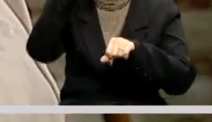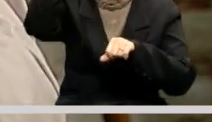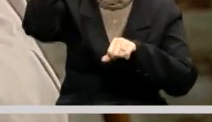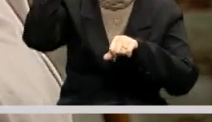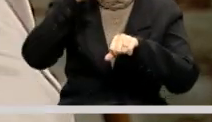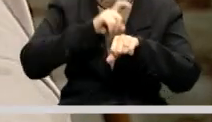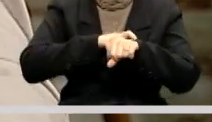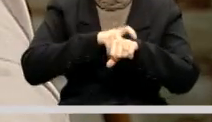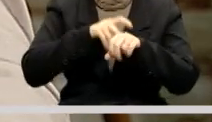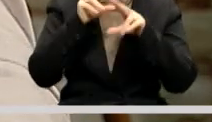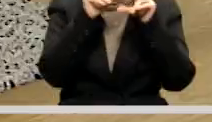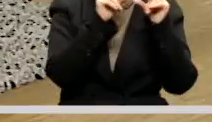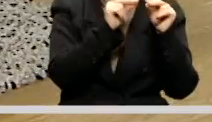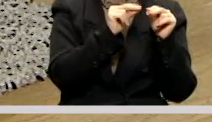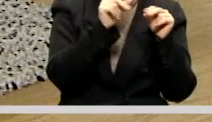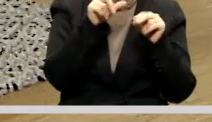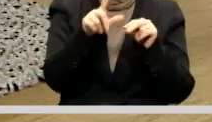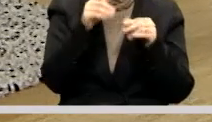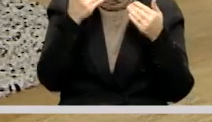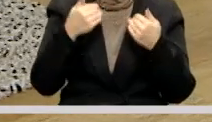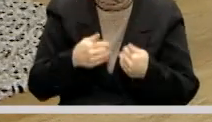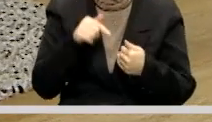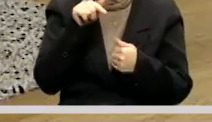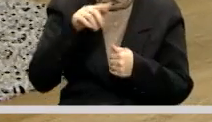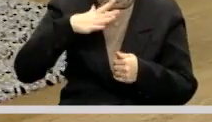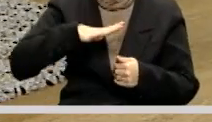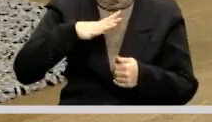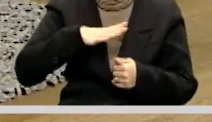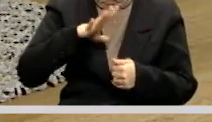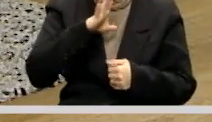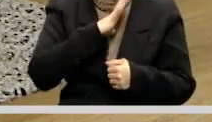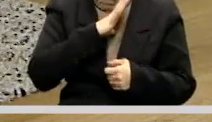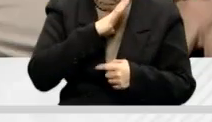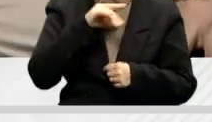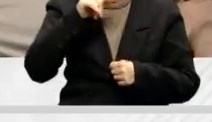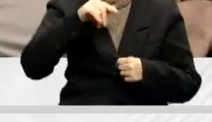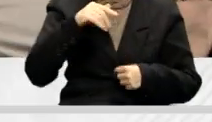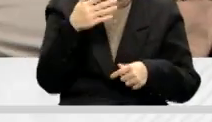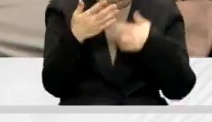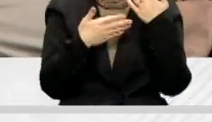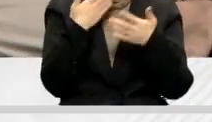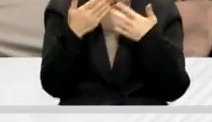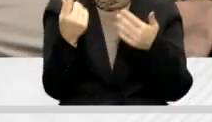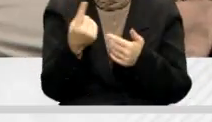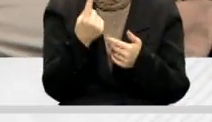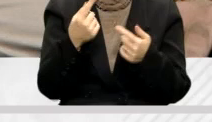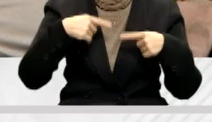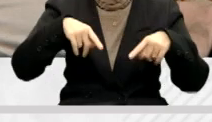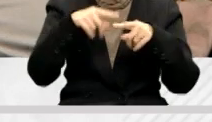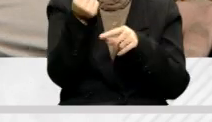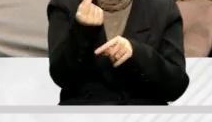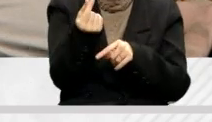sürede uyku uyumamızı sağlıyor. Peki burada Osman Bey şunu merak ediyorum. Bu bahsettiğimiz şey bizde